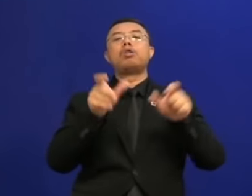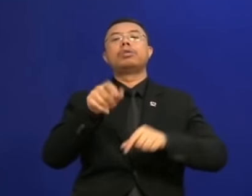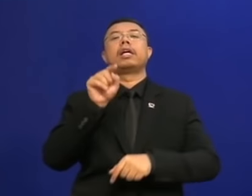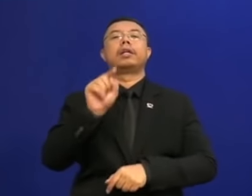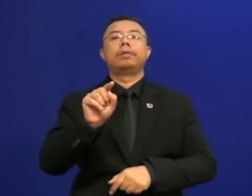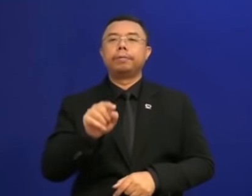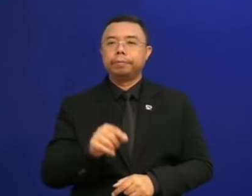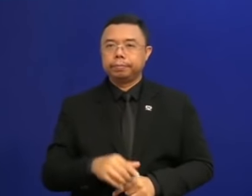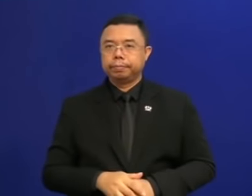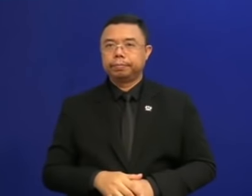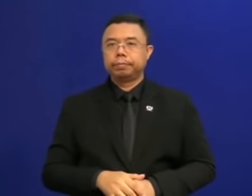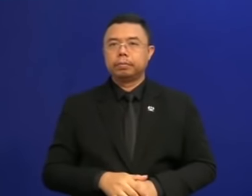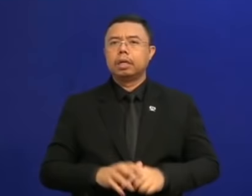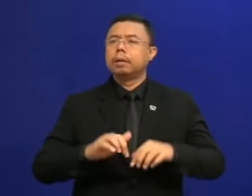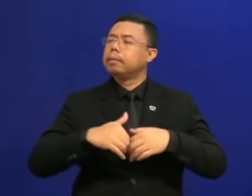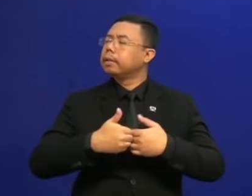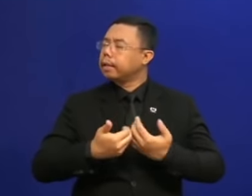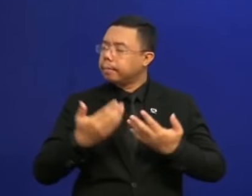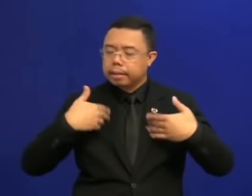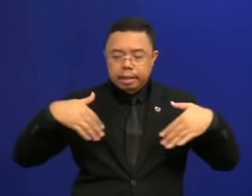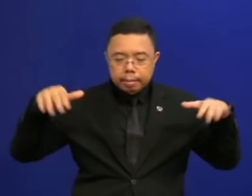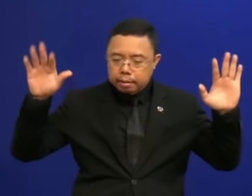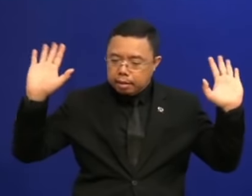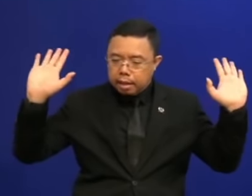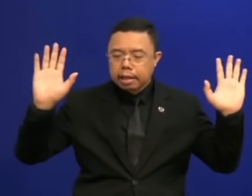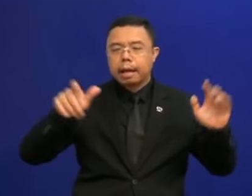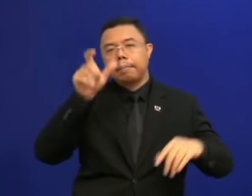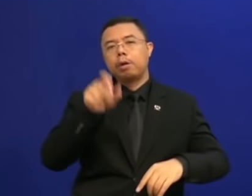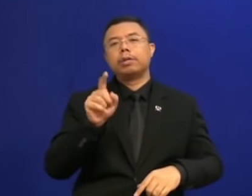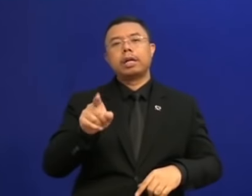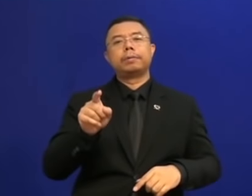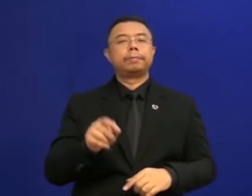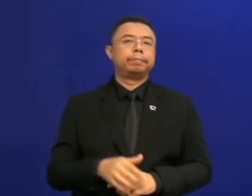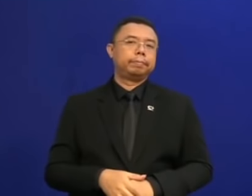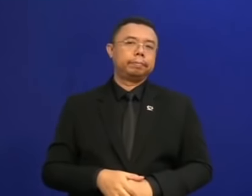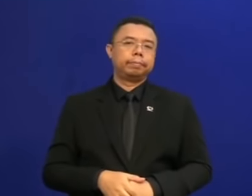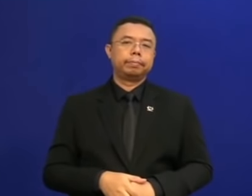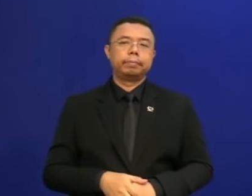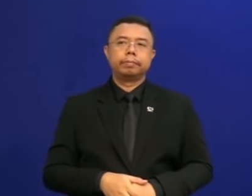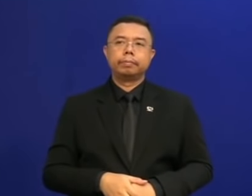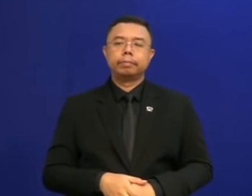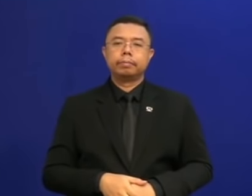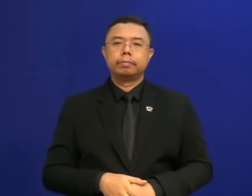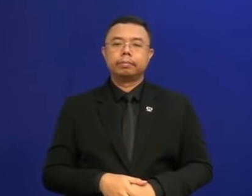itu. Betapa tidak berdayanya manusia itu.